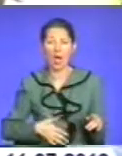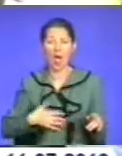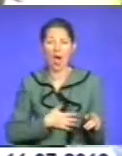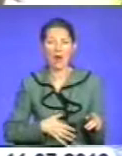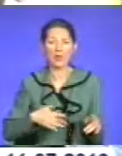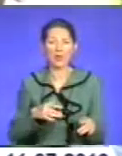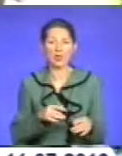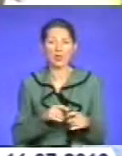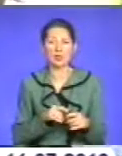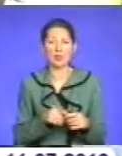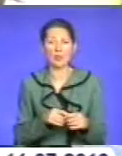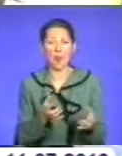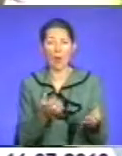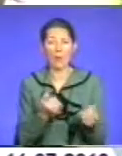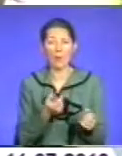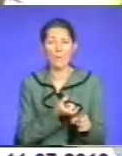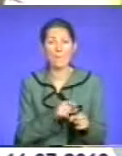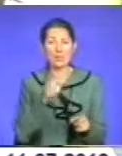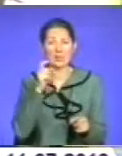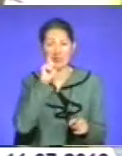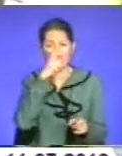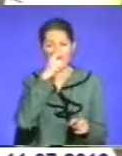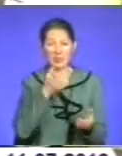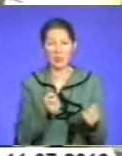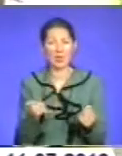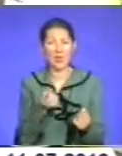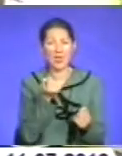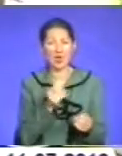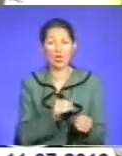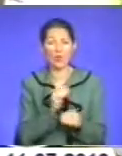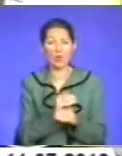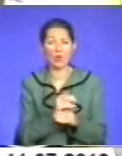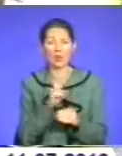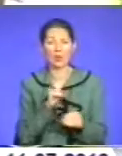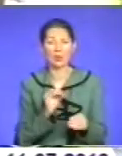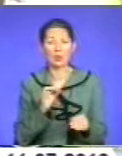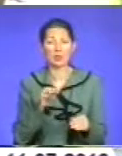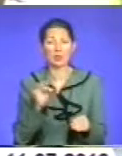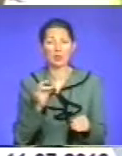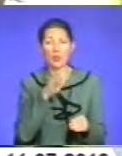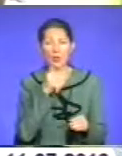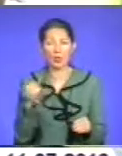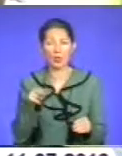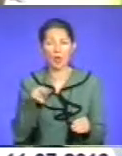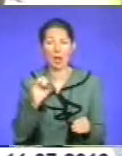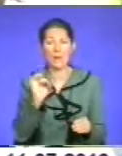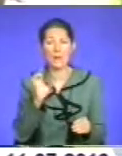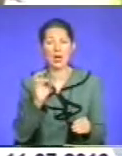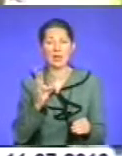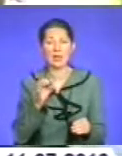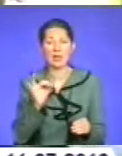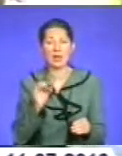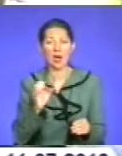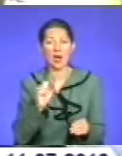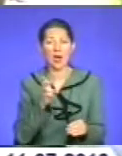Ми беремо більш кисліші, беремо ягоди, даємо цитрусові чи навпаки, от зараз сезонні, тобто персики, абрикоси, можна